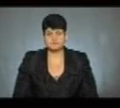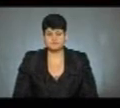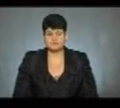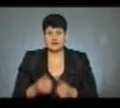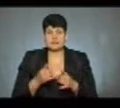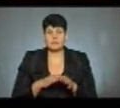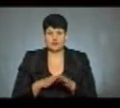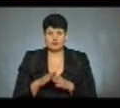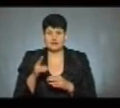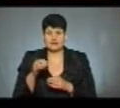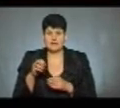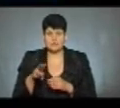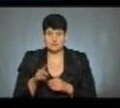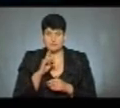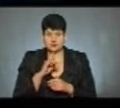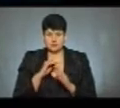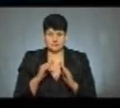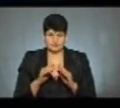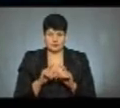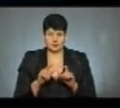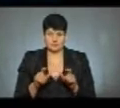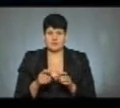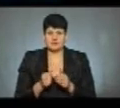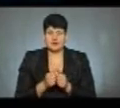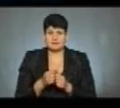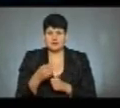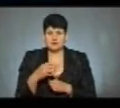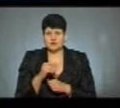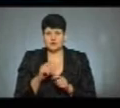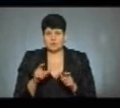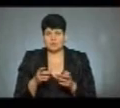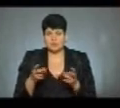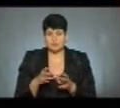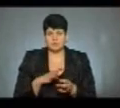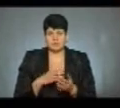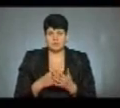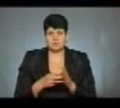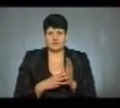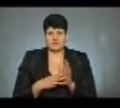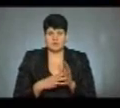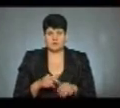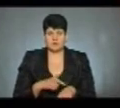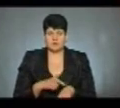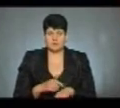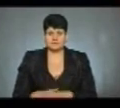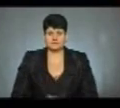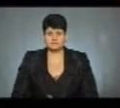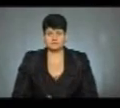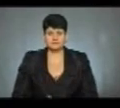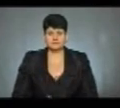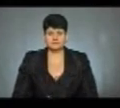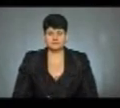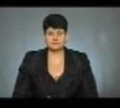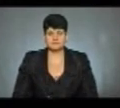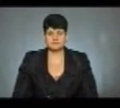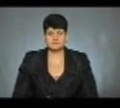повного демонтажу тимчасової споруди поблизу зупинки 15-та школа знадобилося близько 8 годин. Анжела Шова, Оксана Галіяш,